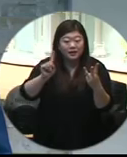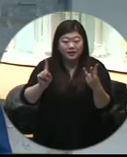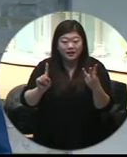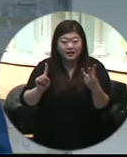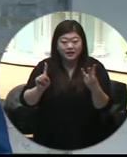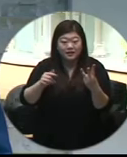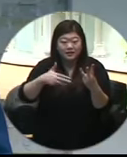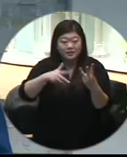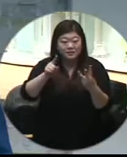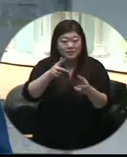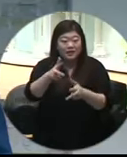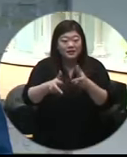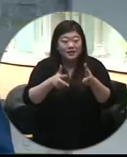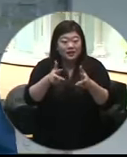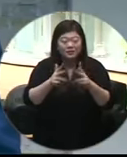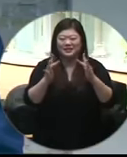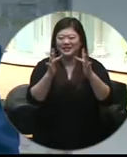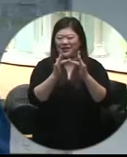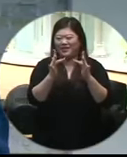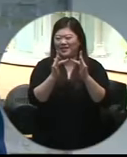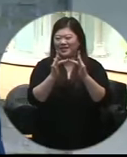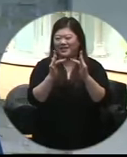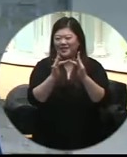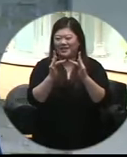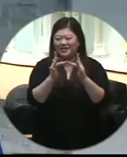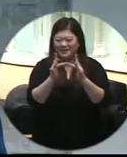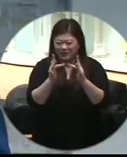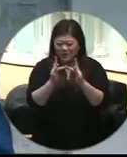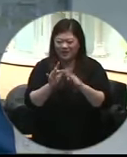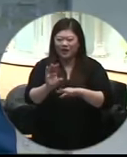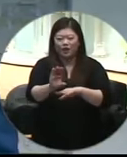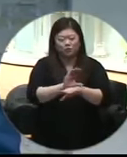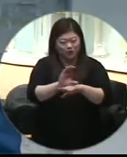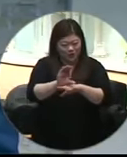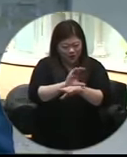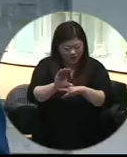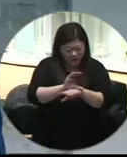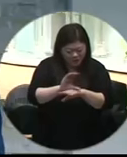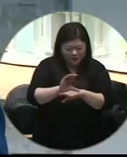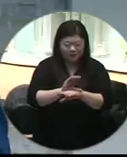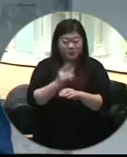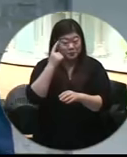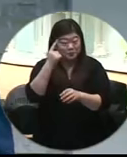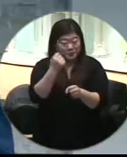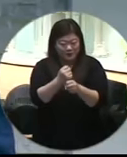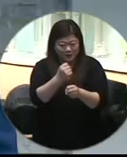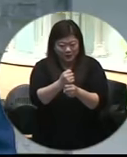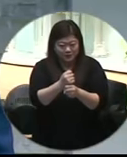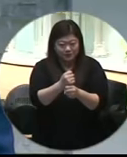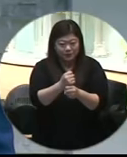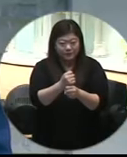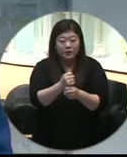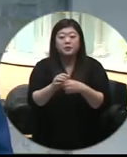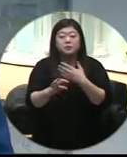산업혁명은 이제 인터넷 컴퓨터가 이제 발명이 되어졌습니다.